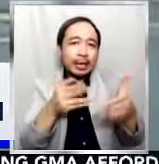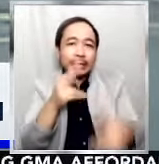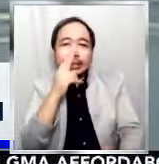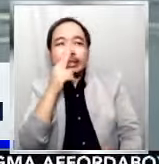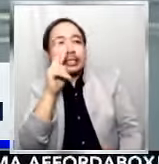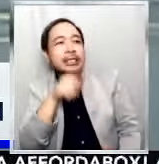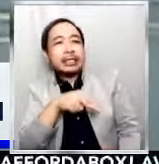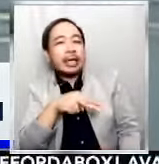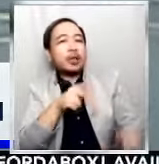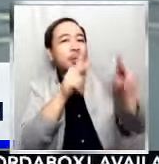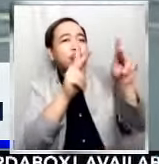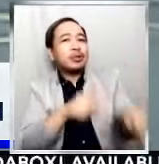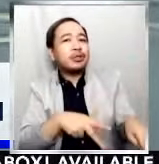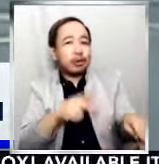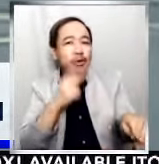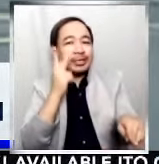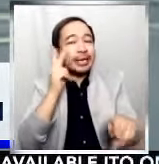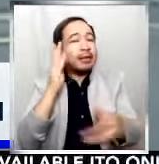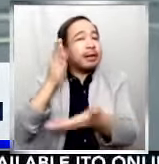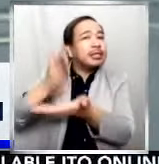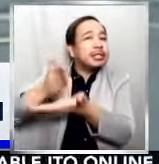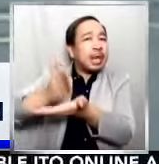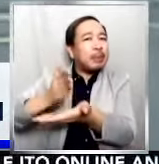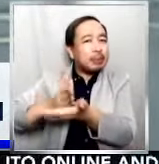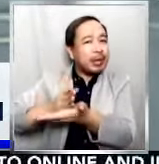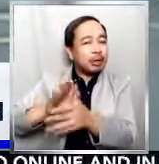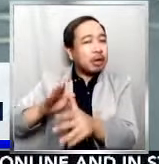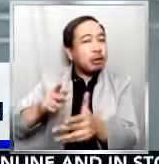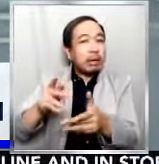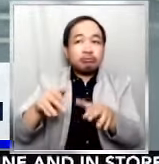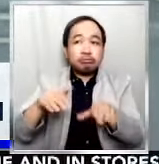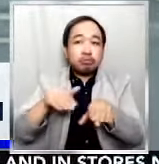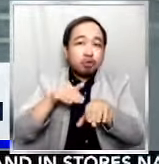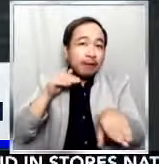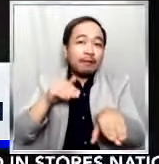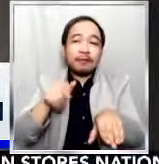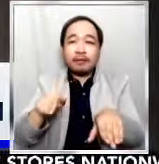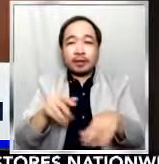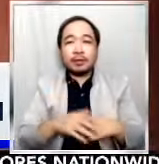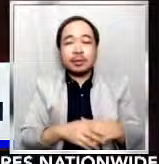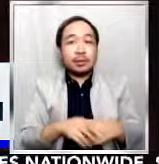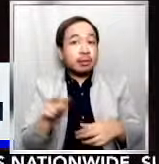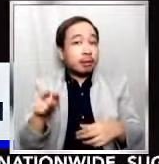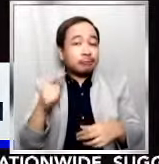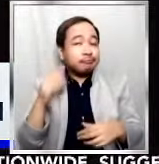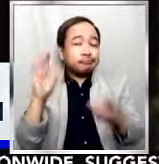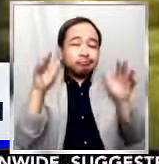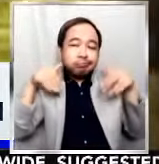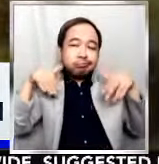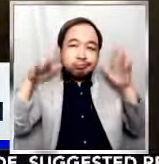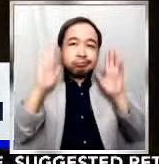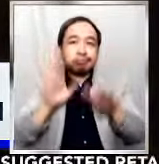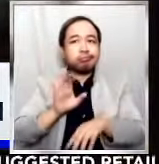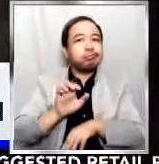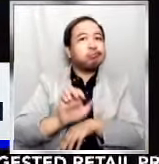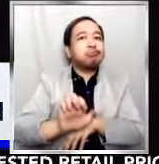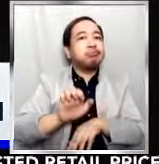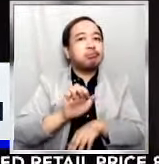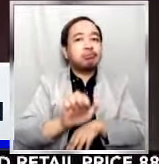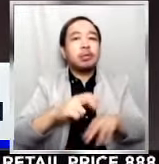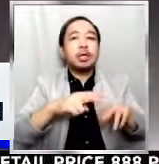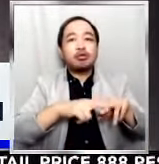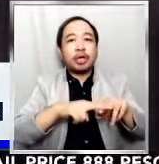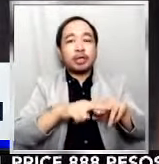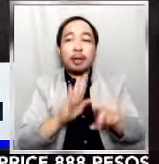huminto ang mga tumatawid na sasakyan. Hindi rin daw niya narinig ang busina ng tren. Agad rumisponde ang mga taga-barangay. Sa